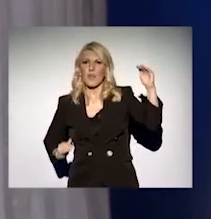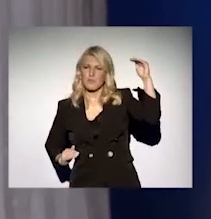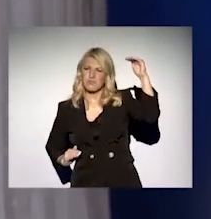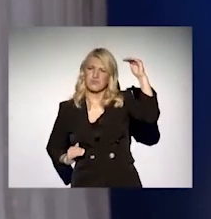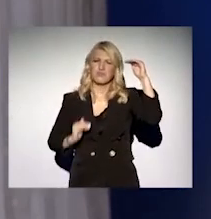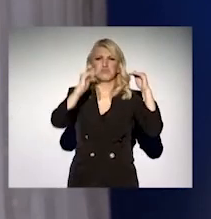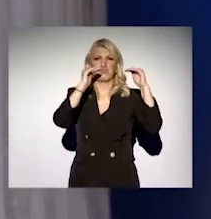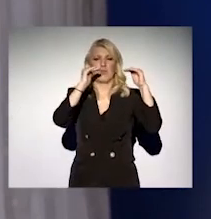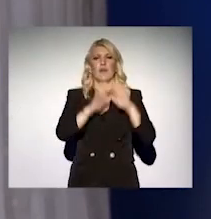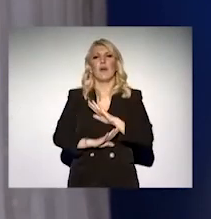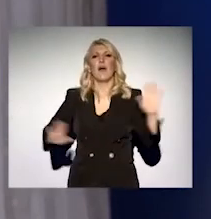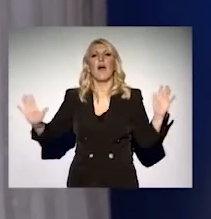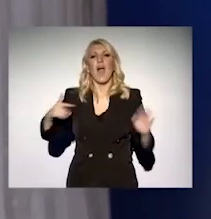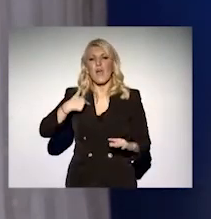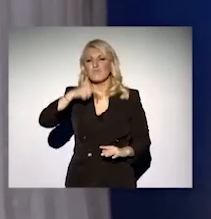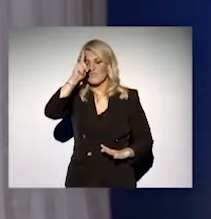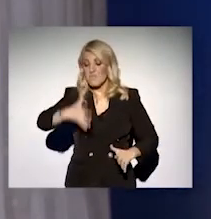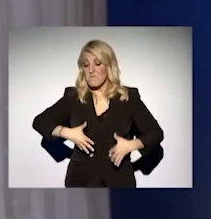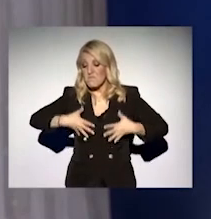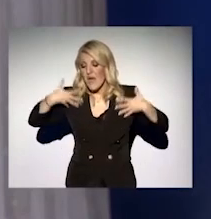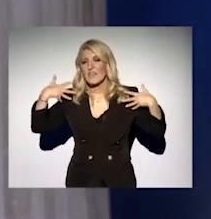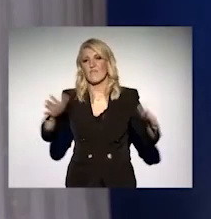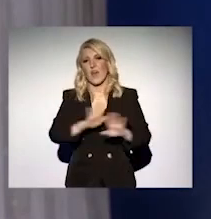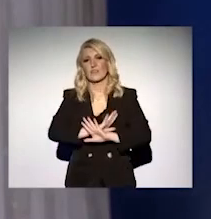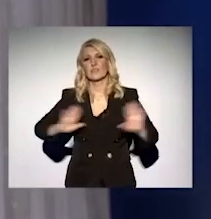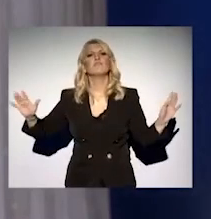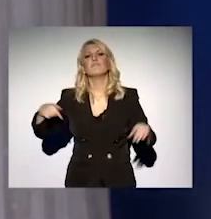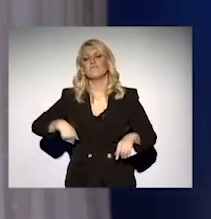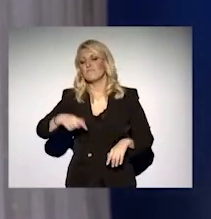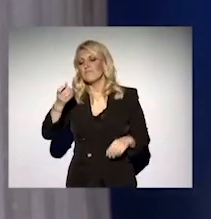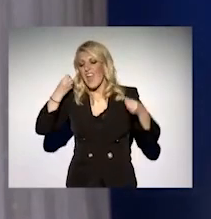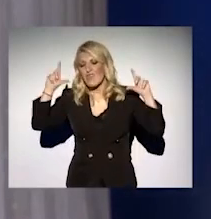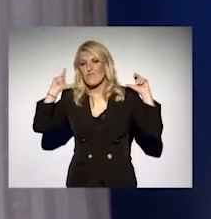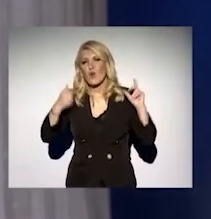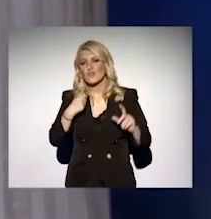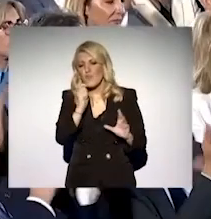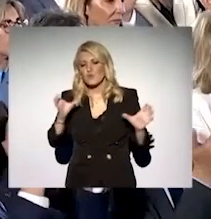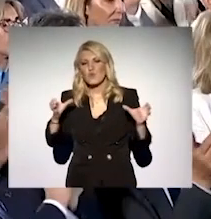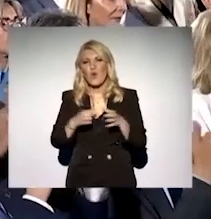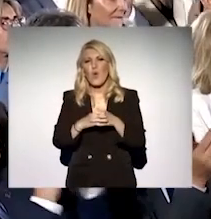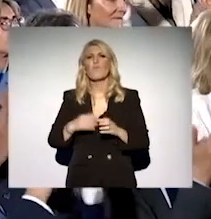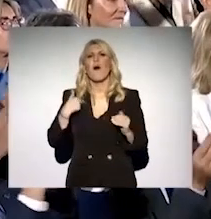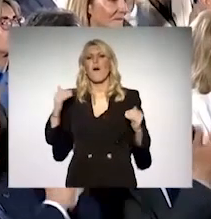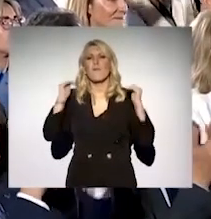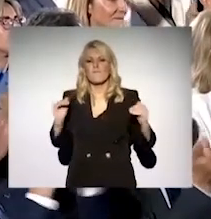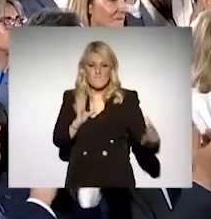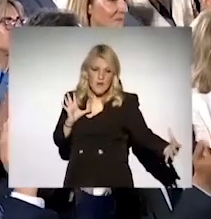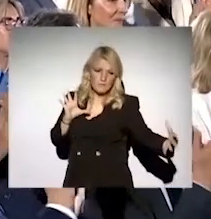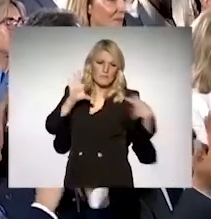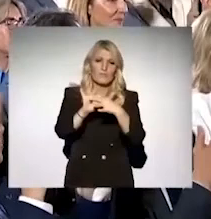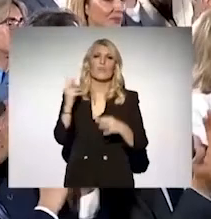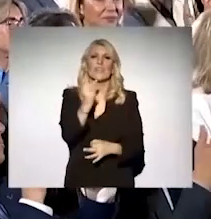Και αναφέρομαι συγκεκριμένα. Μπορούμε να μιλάμε ακόμα για άγνοια, κύριε Ρωμανέ, από την πλευρά του κυρίου Κασελάκη? Έχουν περάσει